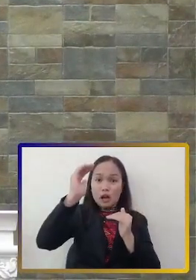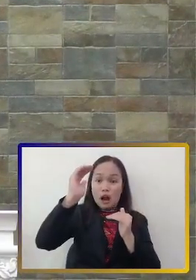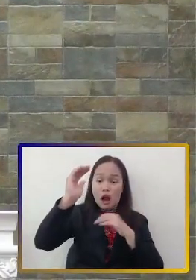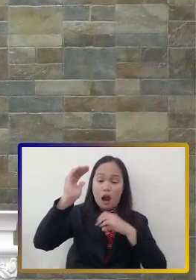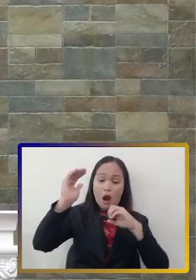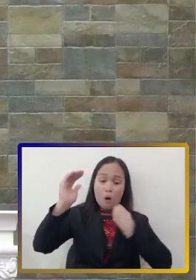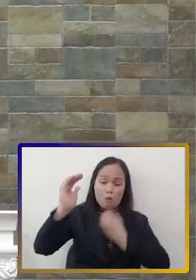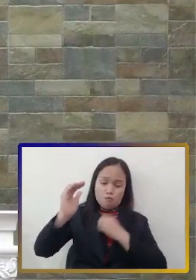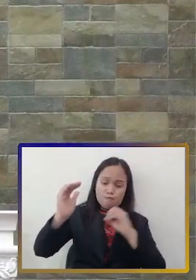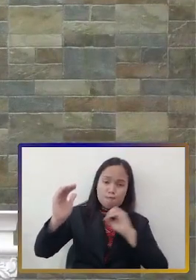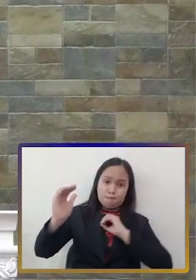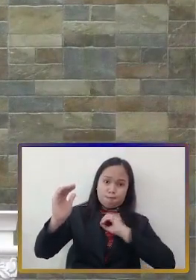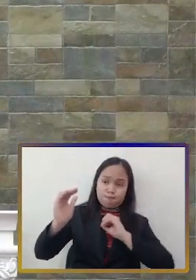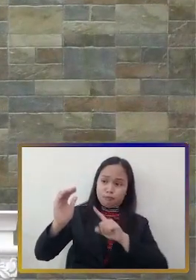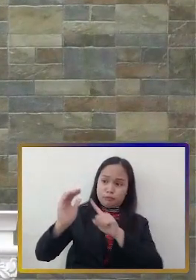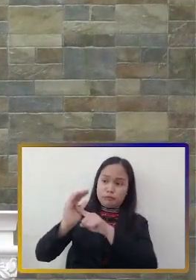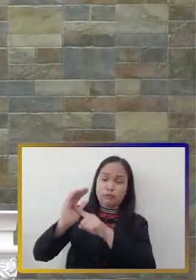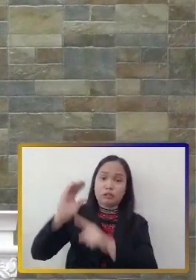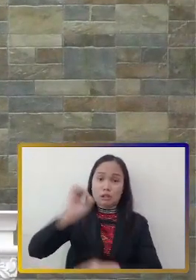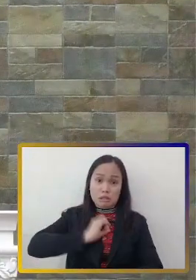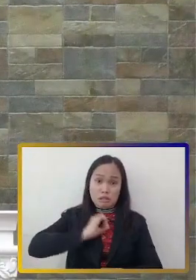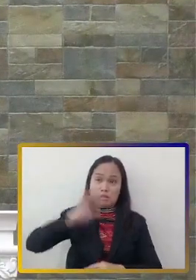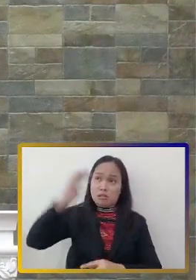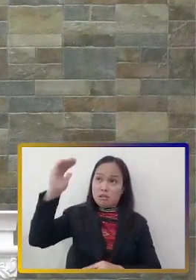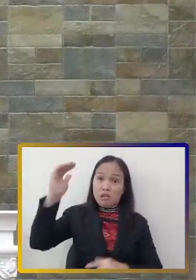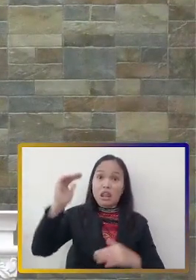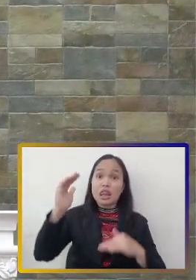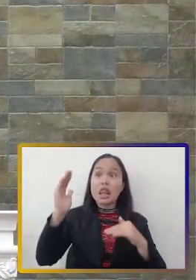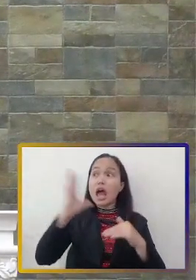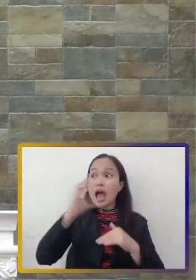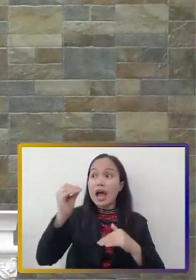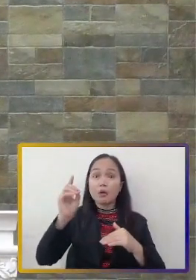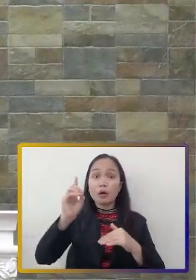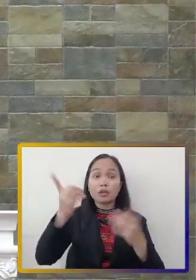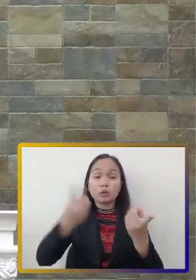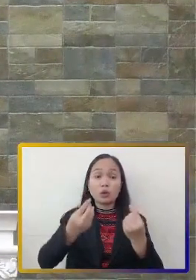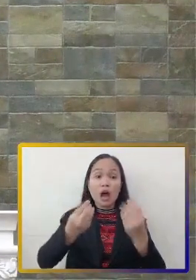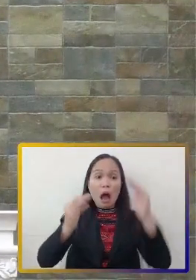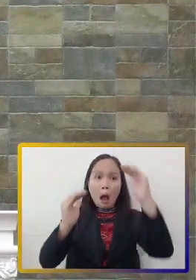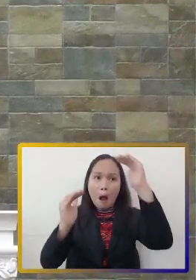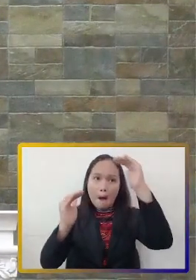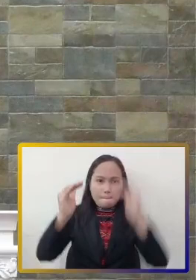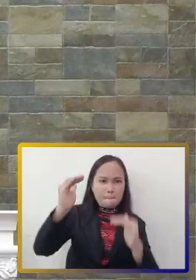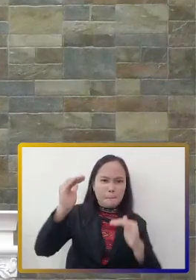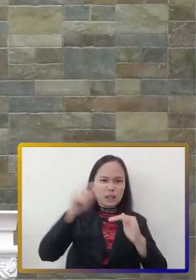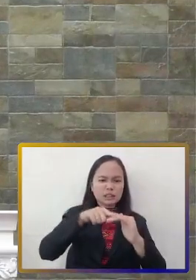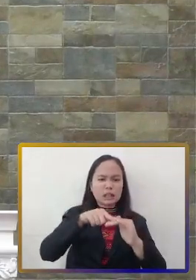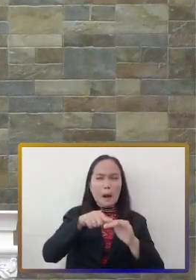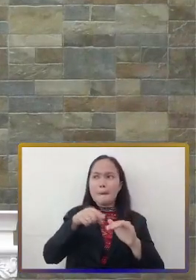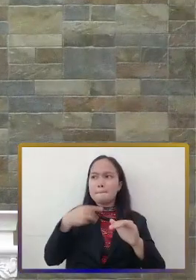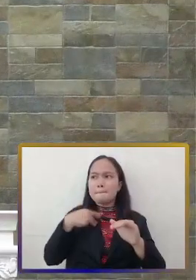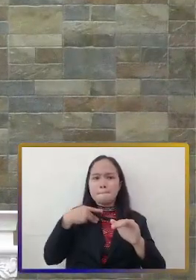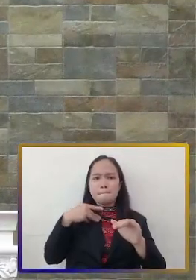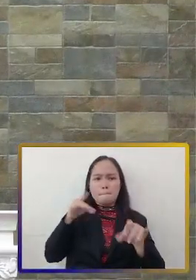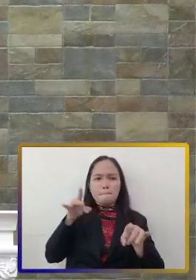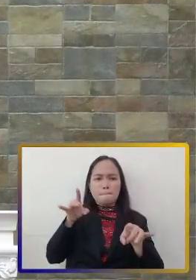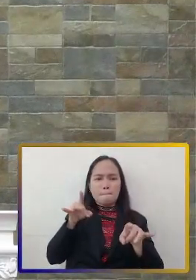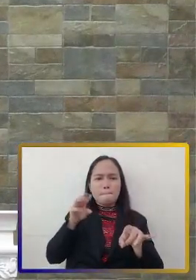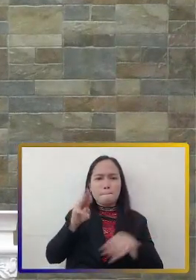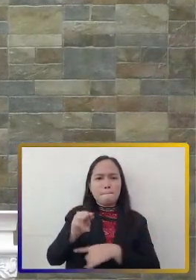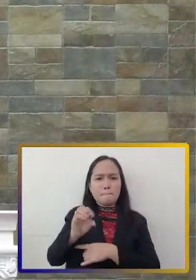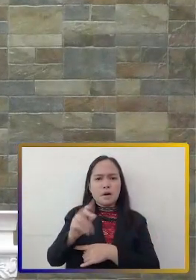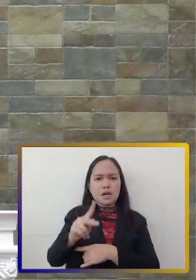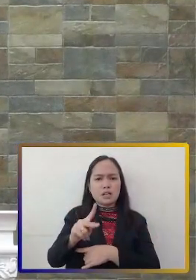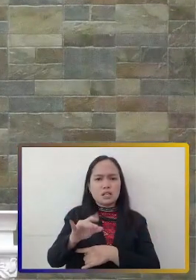yourself and at the same time insulting God. Did you get that? Is that